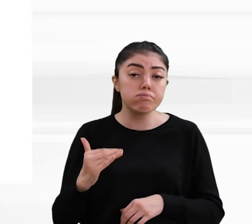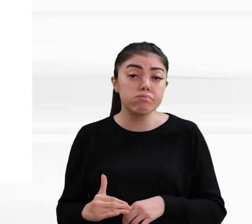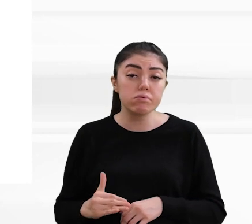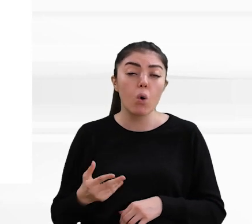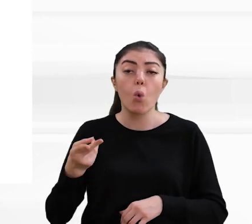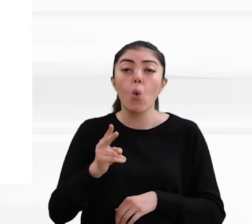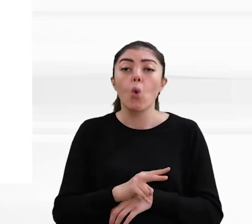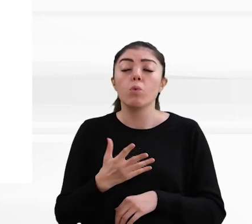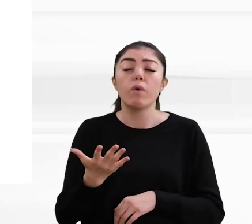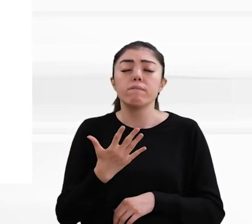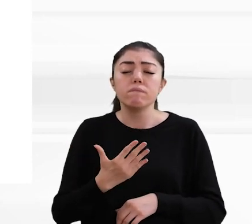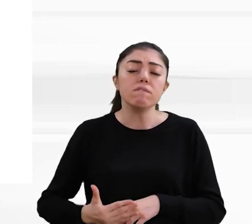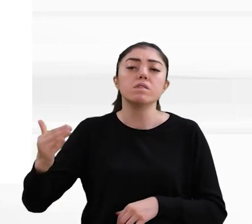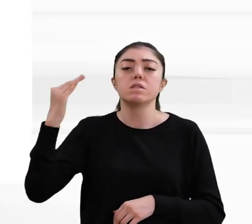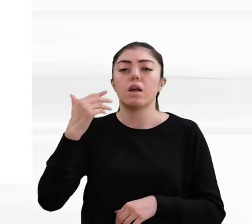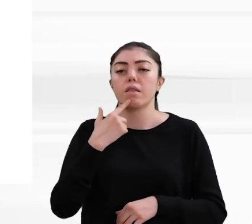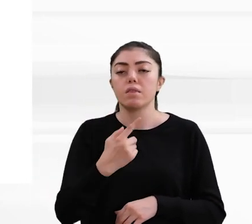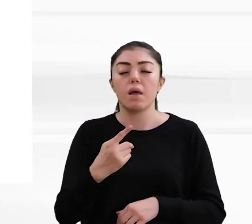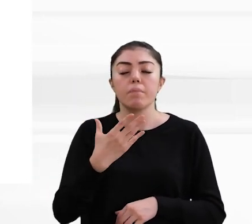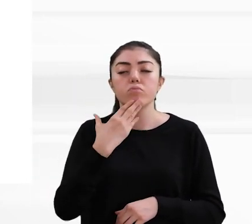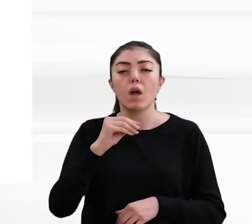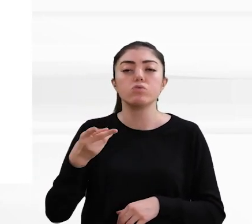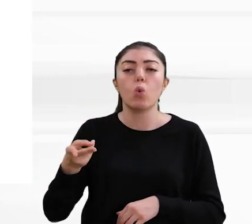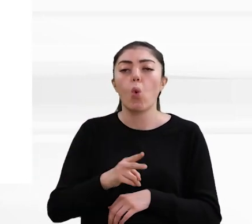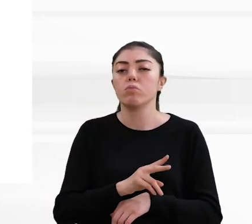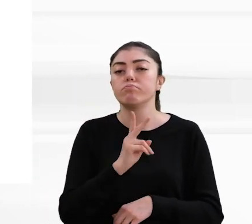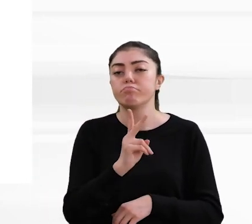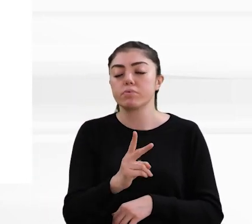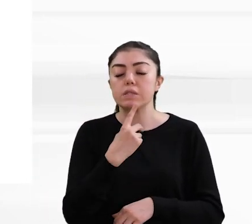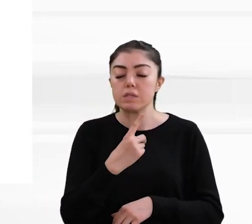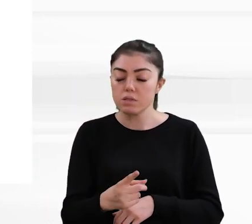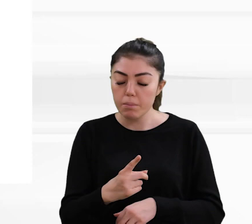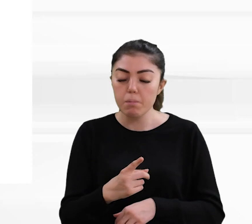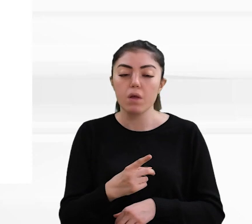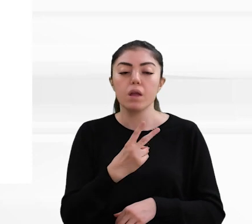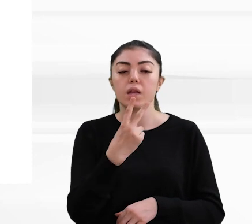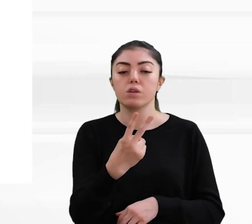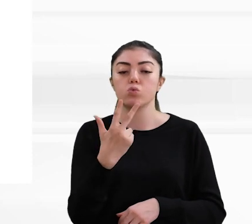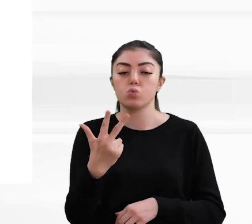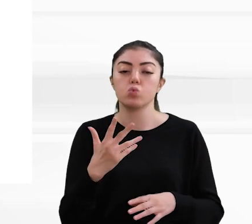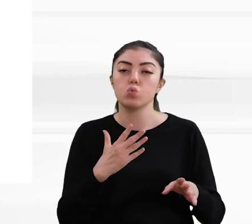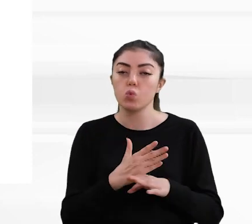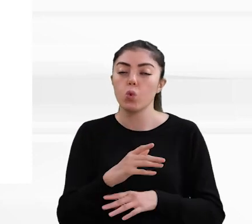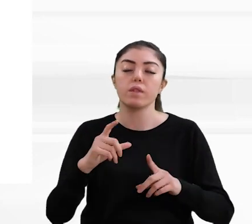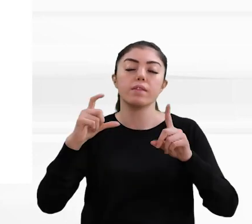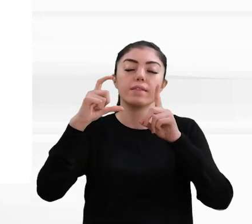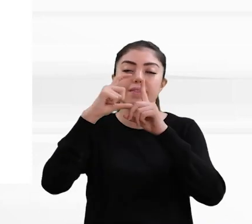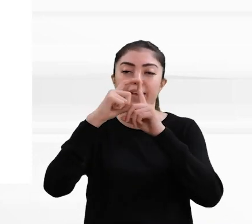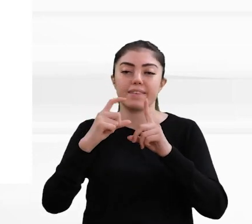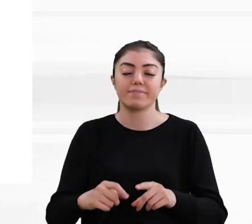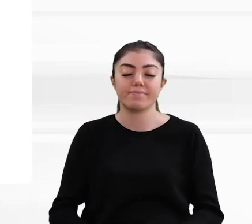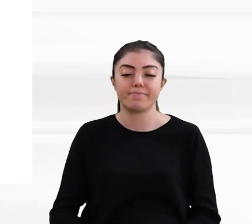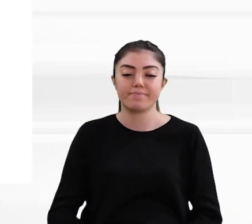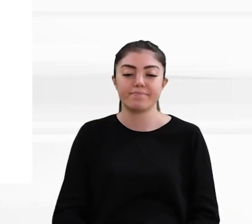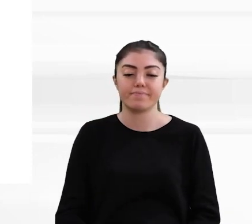yani ölüm oranının yüksek olduğunu ifade edebiliriz öylesi hangileri doğrudur dediği için iki 3D seçeneği